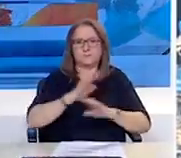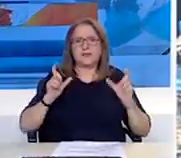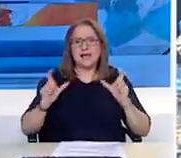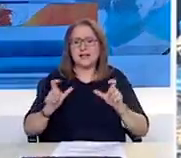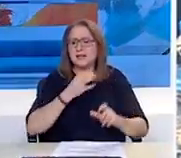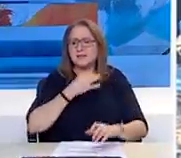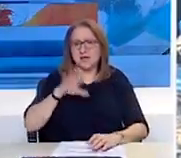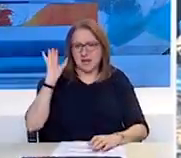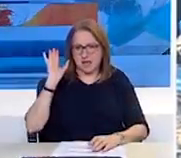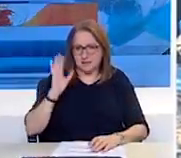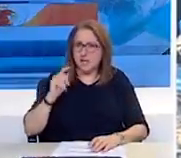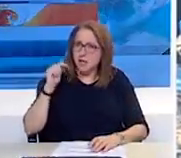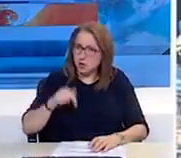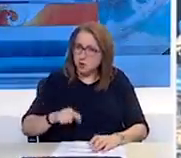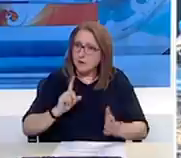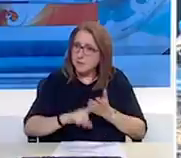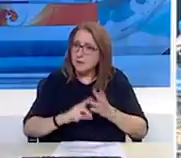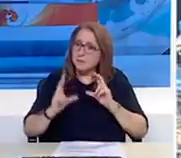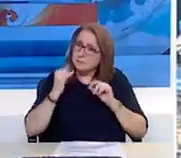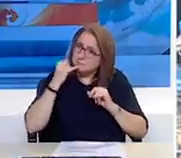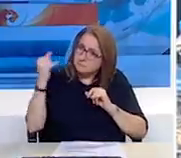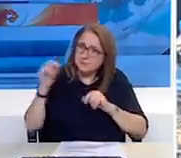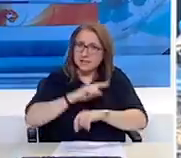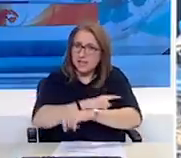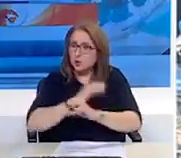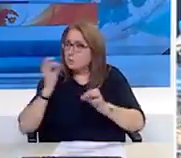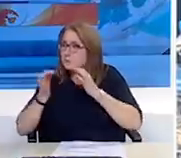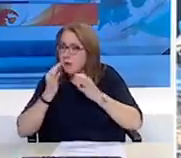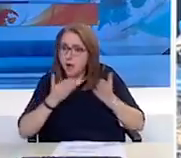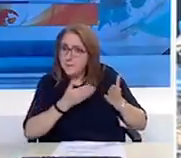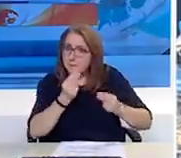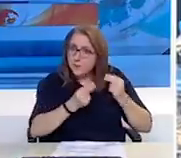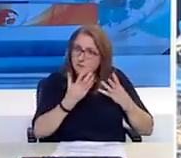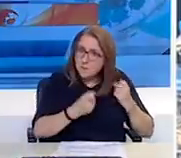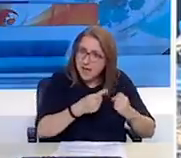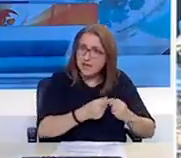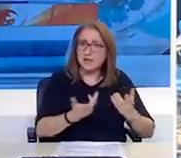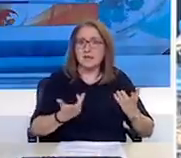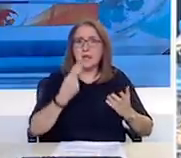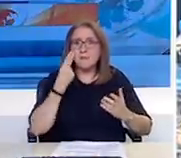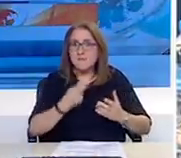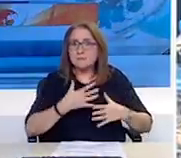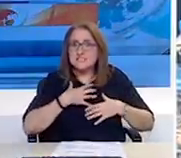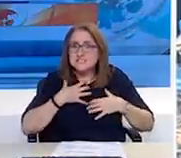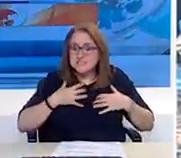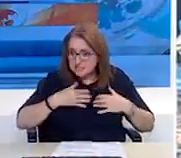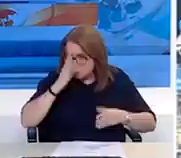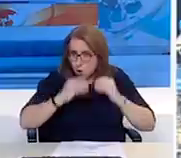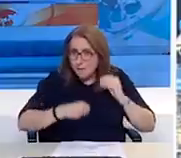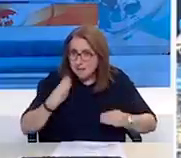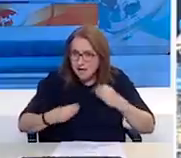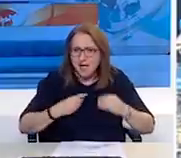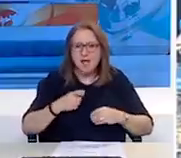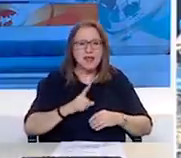να χειρίζεται ο καθένας ασθενής σε συνεννόηση με τον γιατρό του, σε συνεννόηση με το πότε θετικοποίησε την εξέταση και το πότε άρχισαν τα συμπτώματά του. Αλλά δεν πρέπει